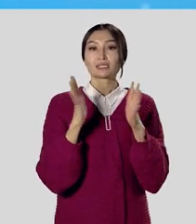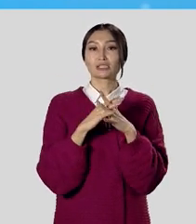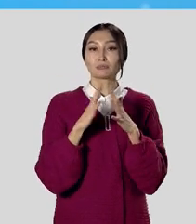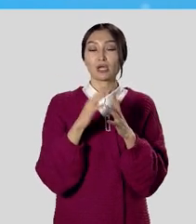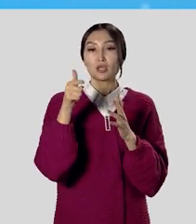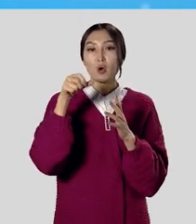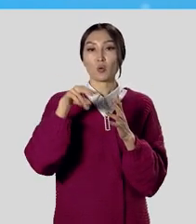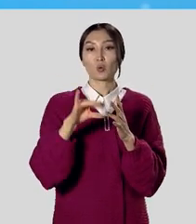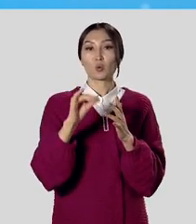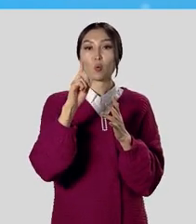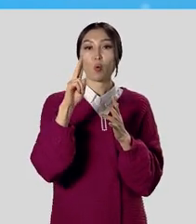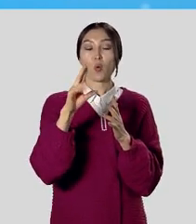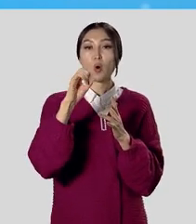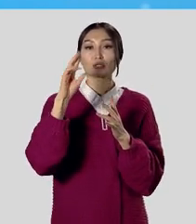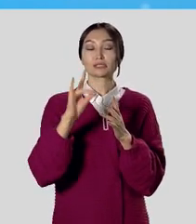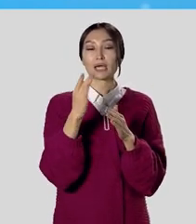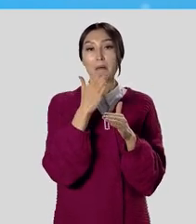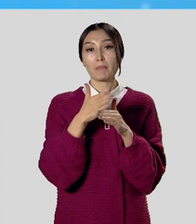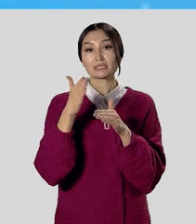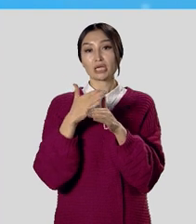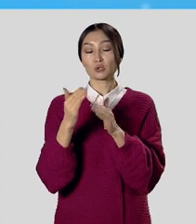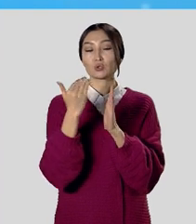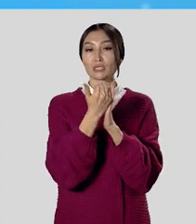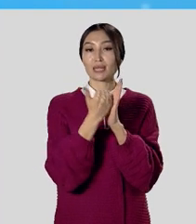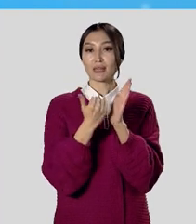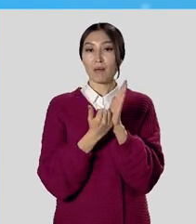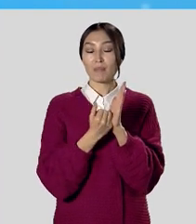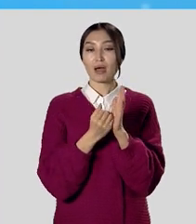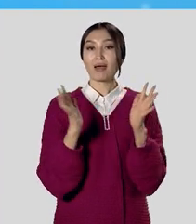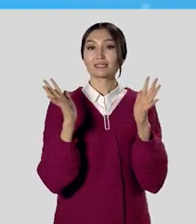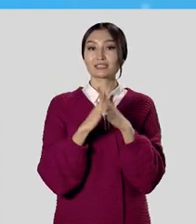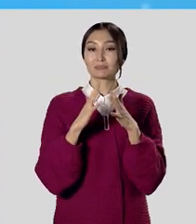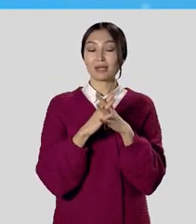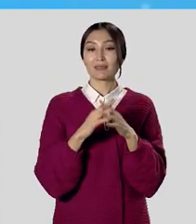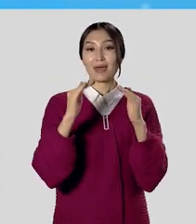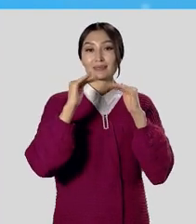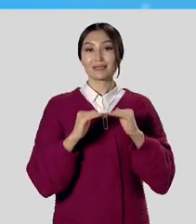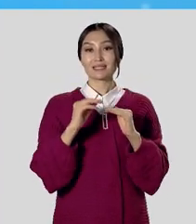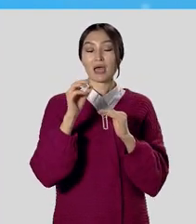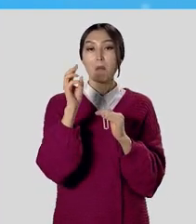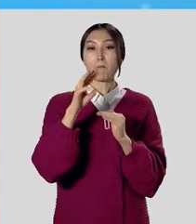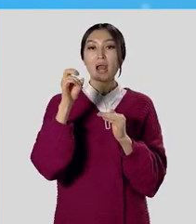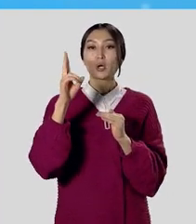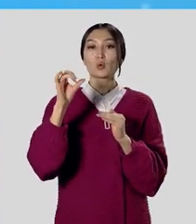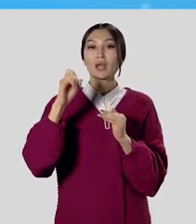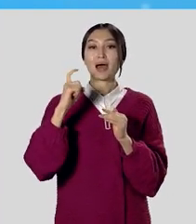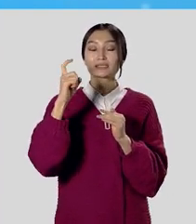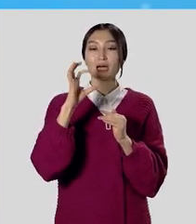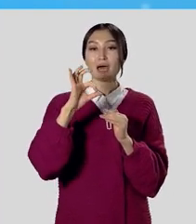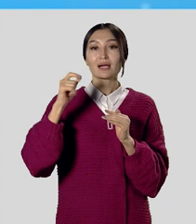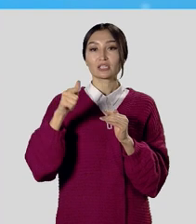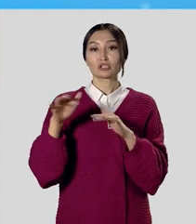Расщепление глюкозы. Последующие этапы расщепления низкомолекулярных органических